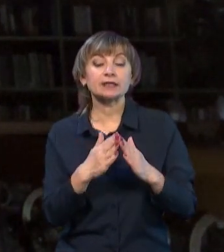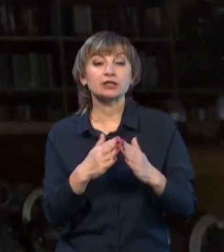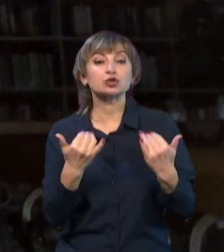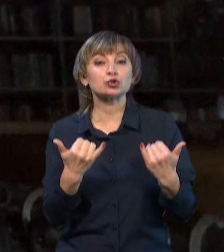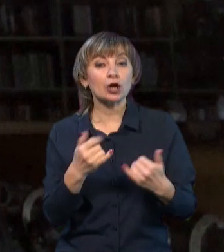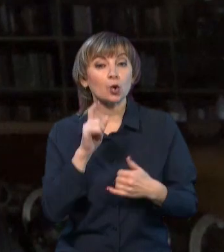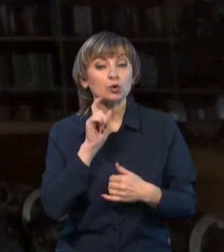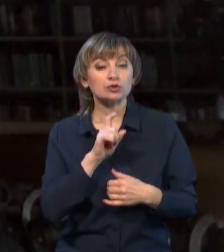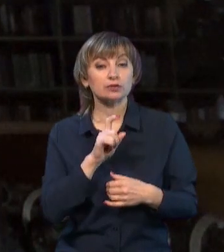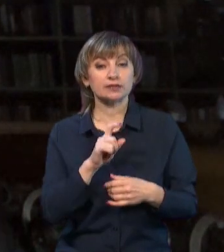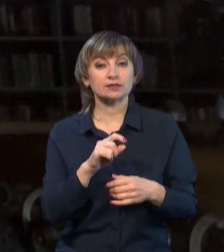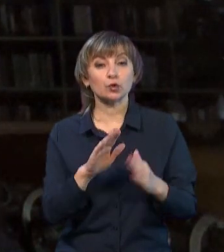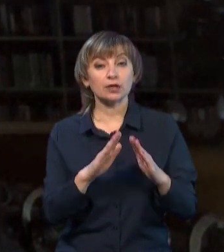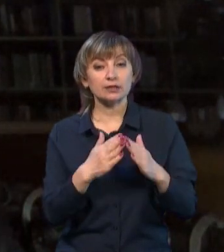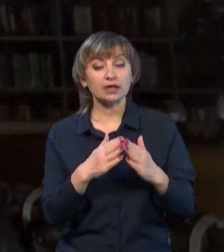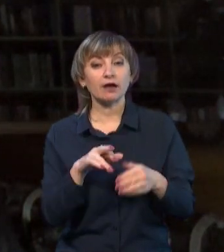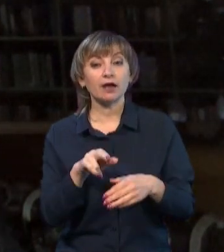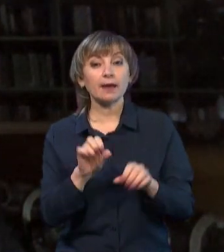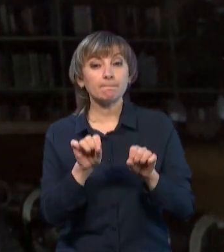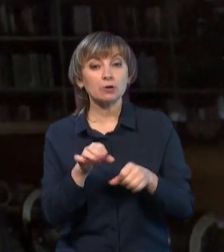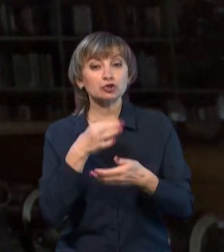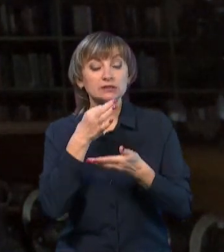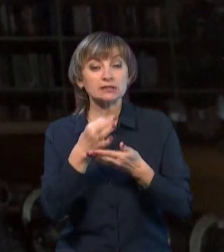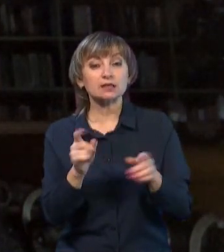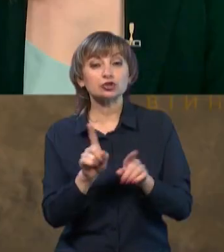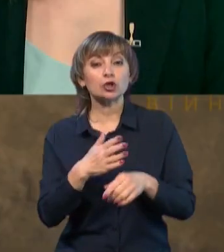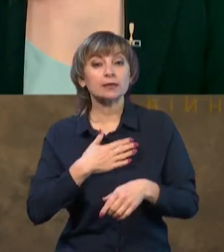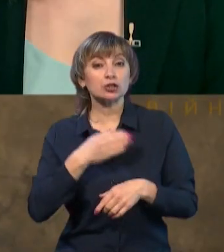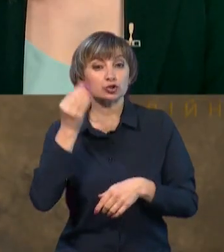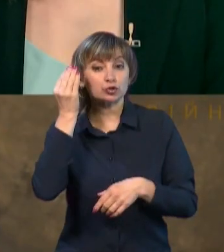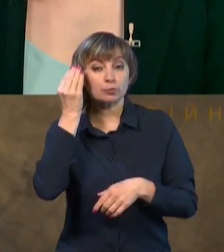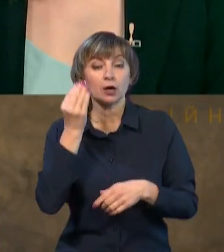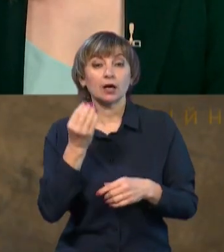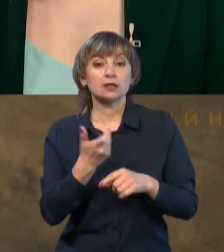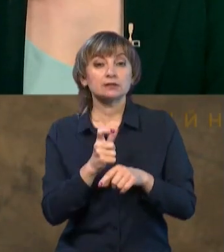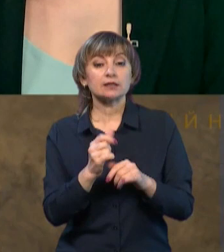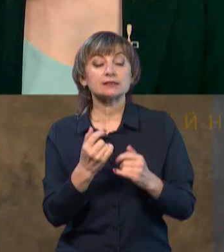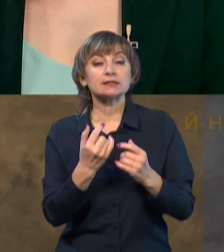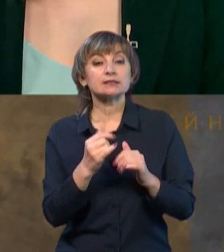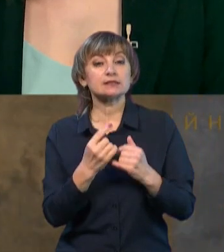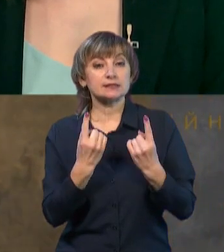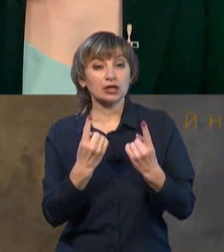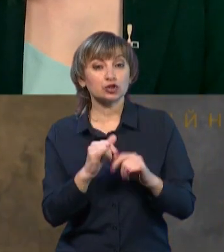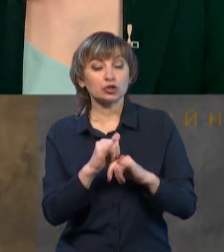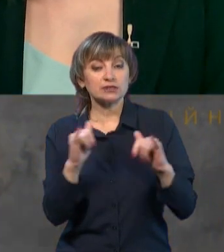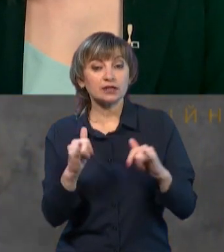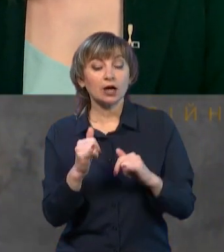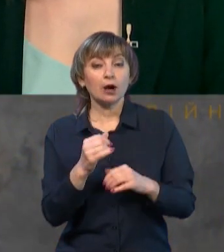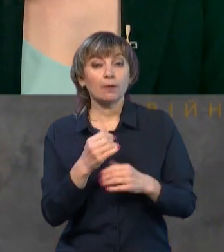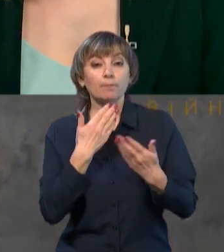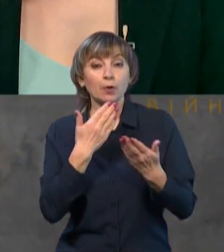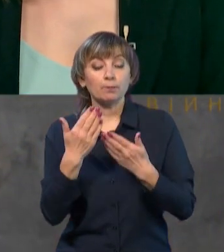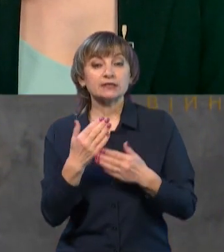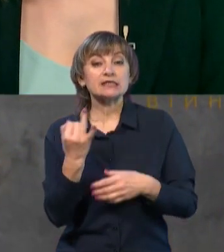сучасної української книги. Я можу сказати, що, на нашу думку, значно зріс попит саме на історичний